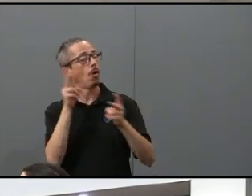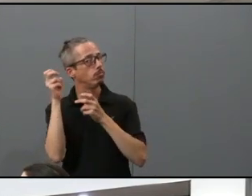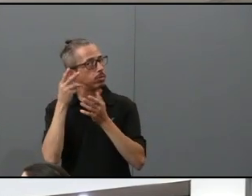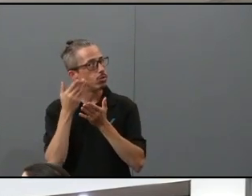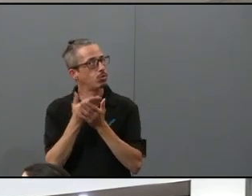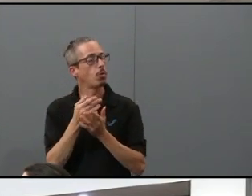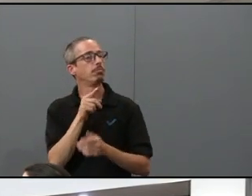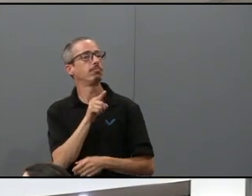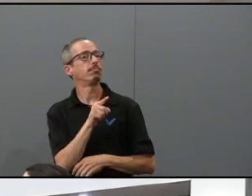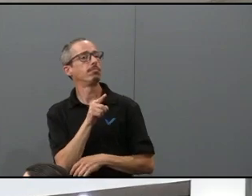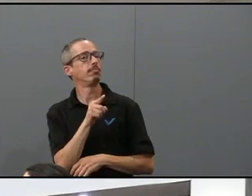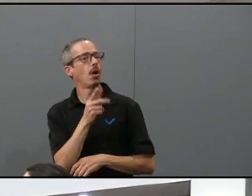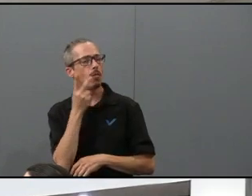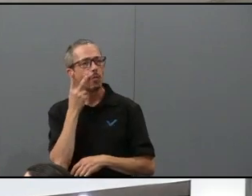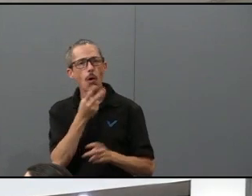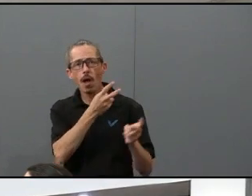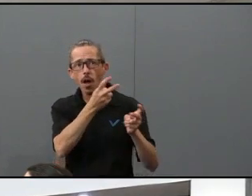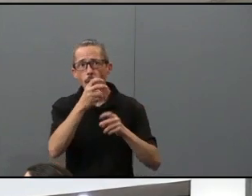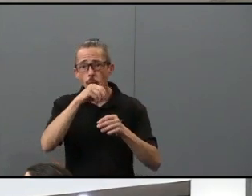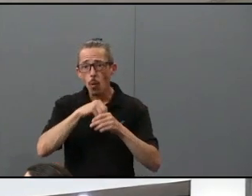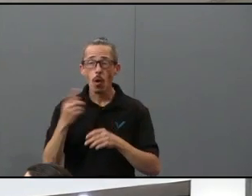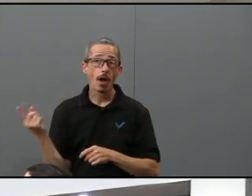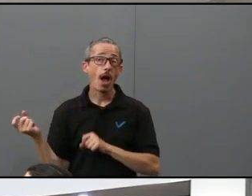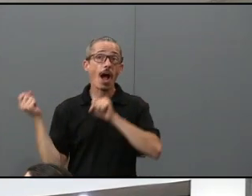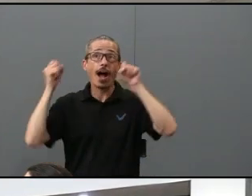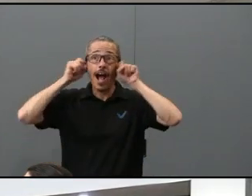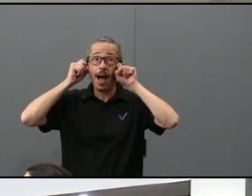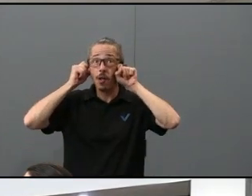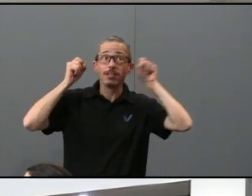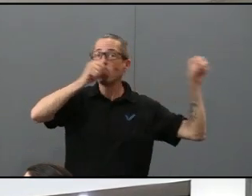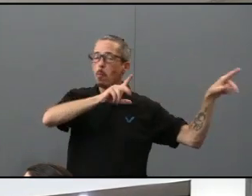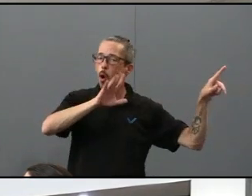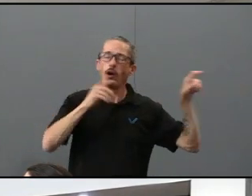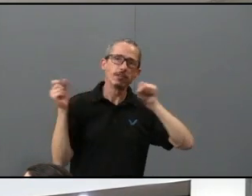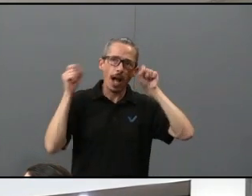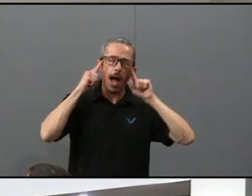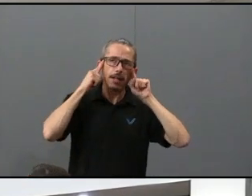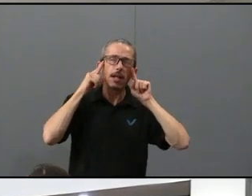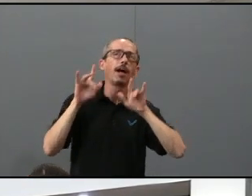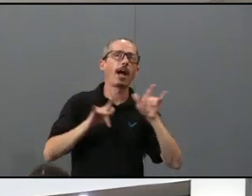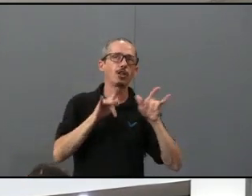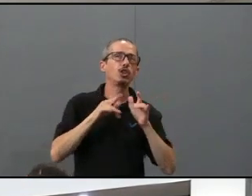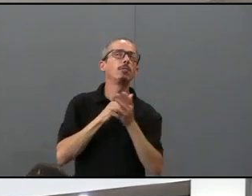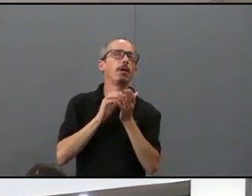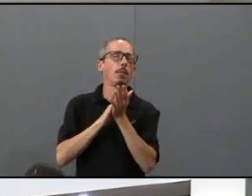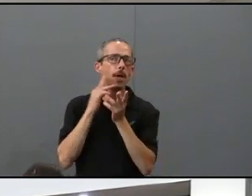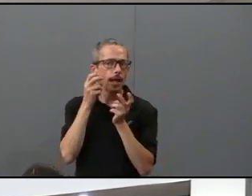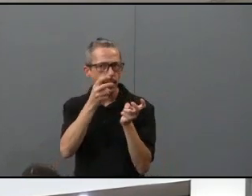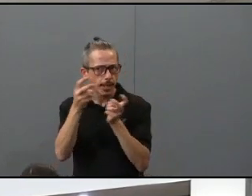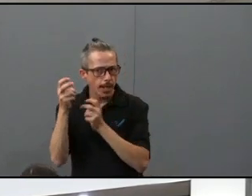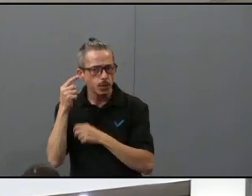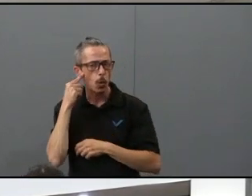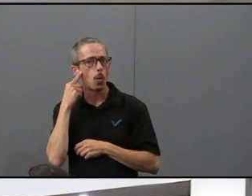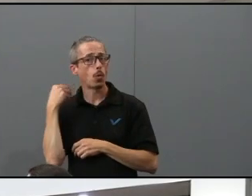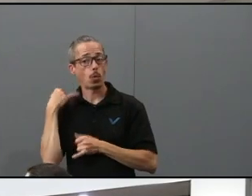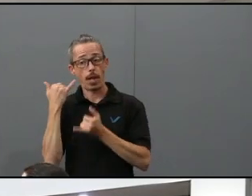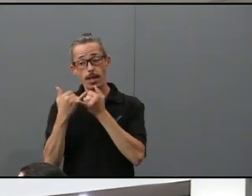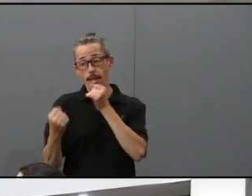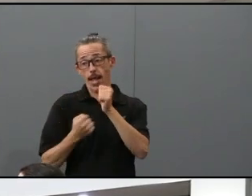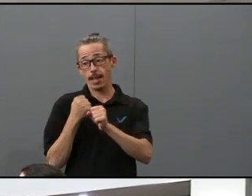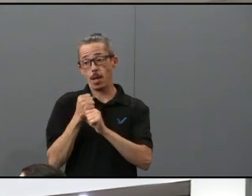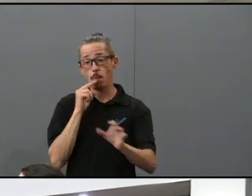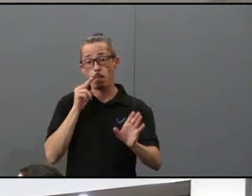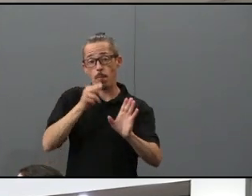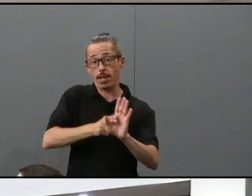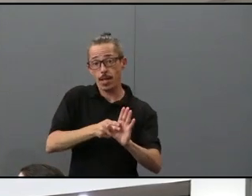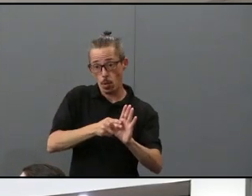défaut de pas entendre d'un oreille fait qu'est-ce qui rentre de bord sort pas par l'autre euh puis j'ai bien entendu on était impliqué dans la dernière année dans la